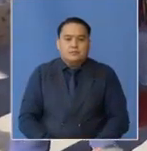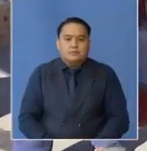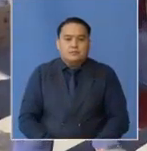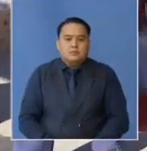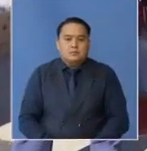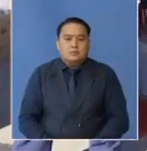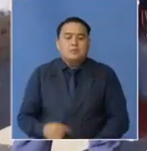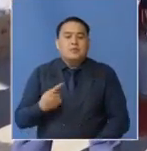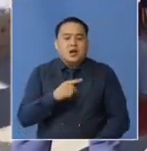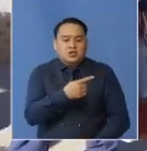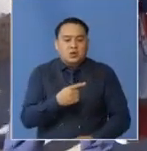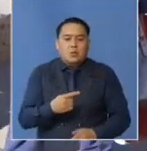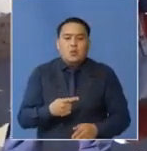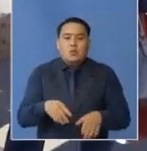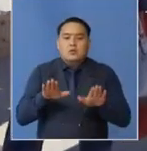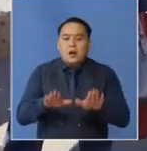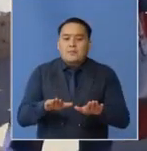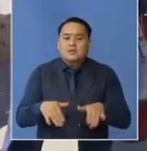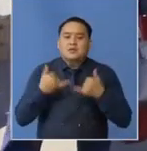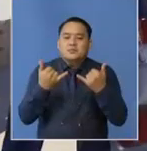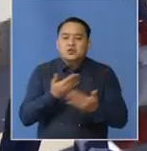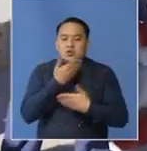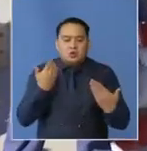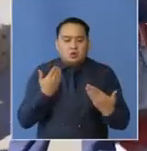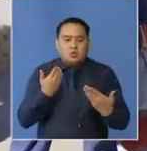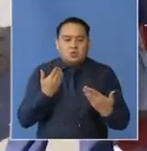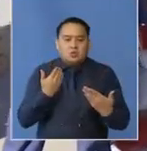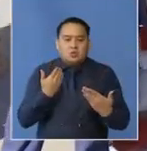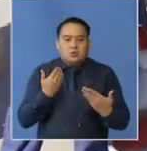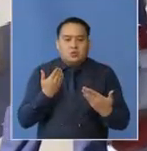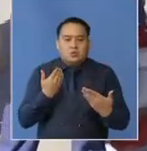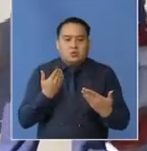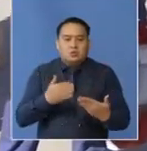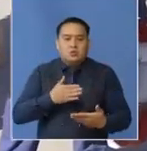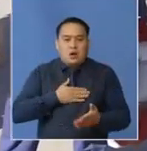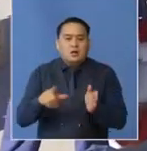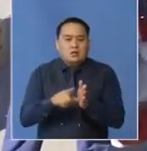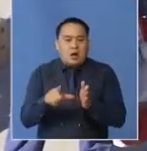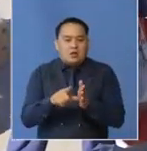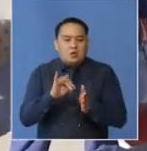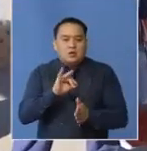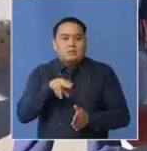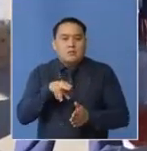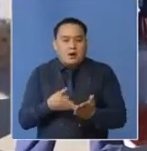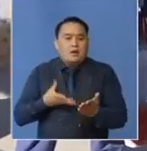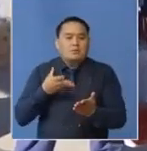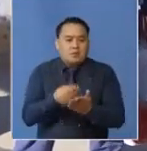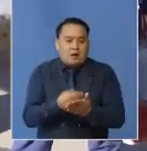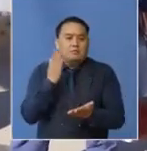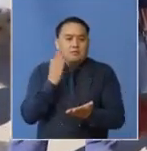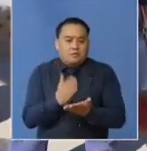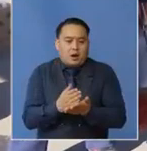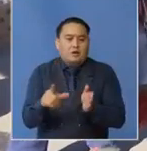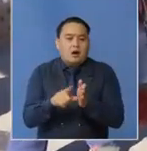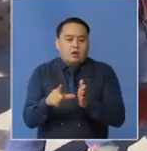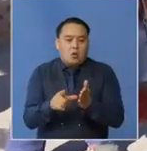не предоставишь места без ге. А? Да что ты? Налоги, ИП, ИП, бар.